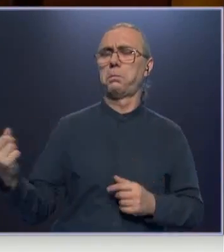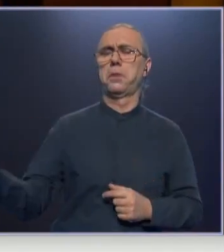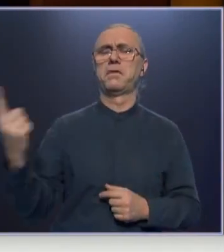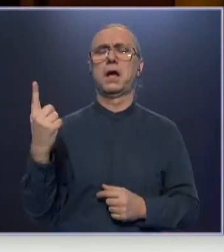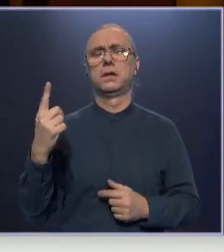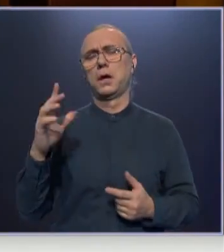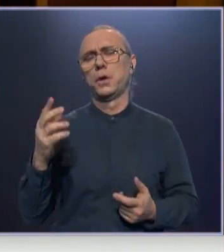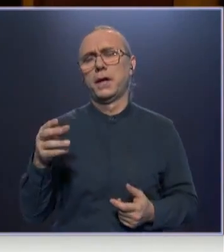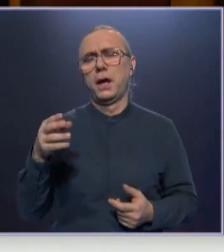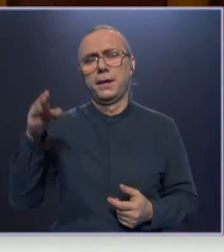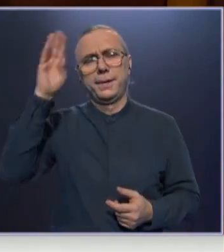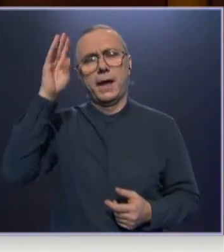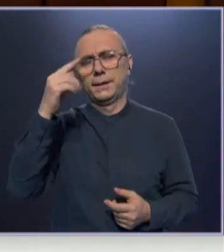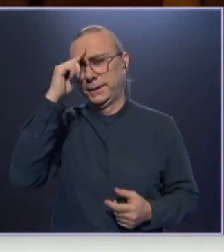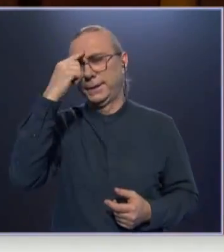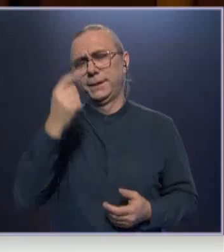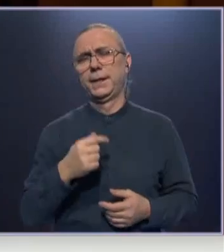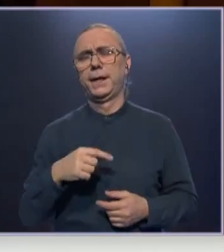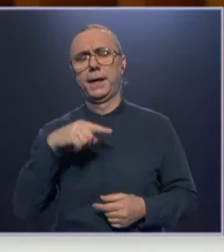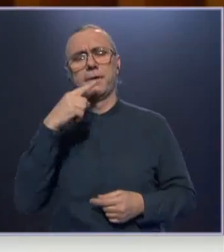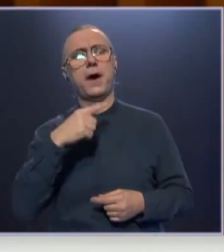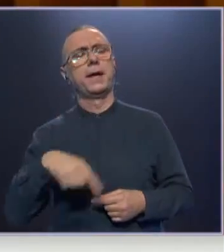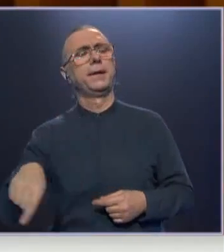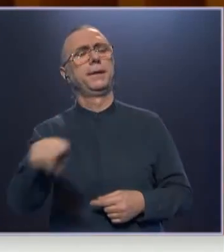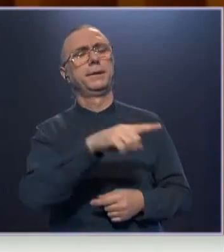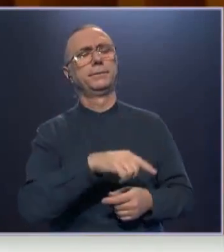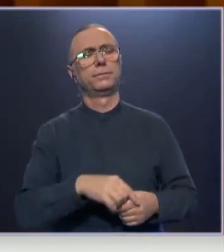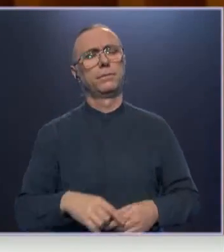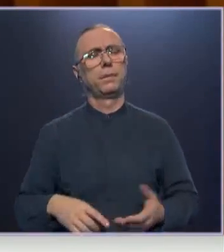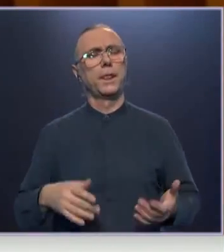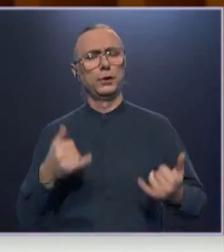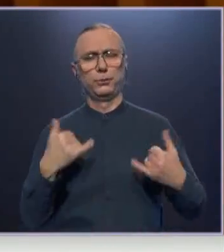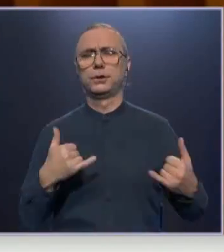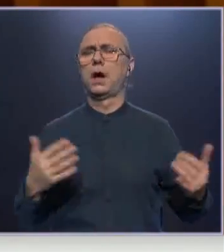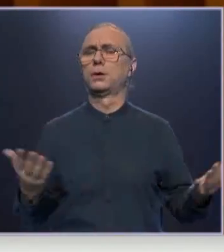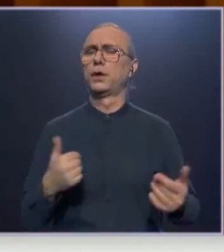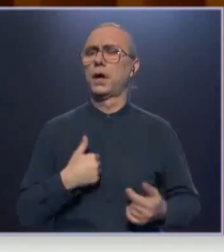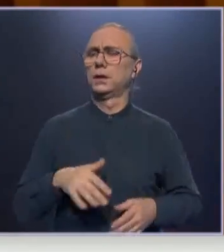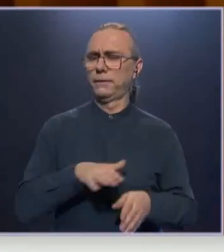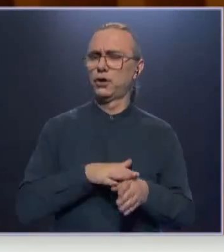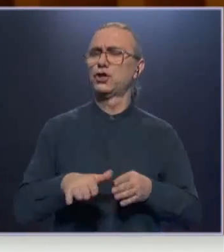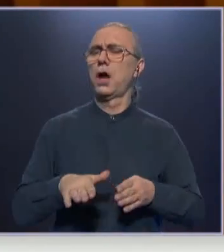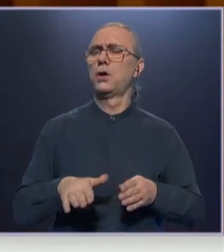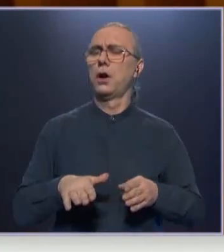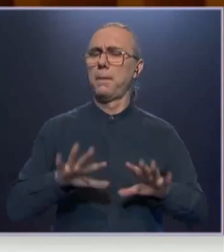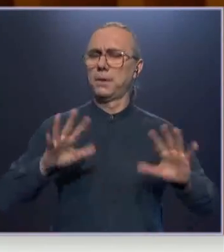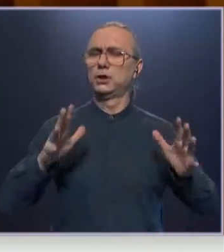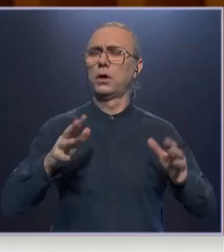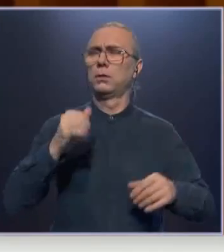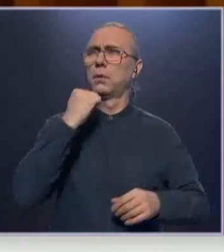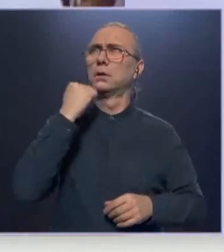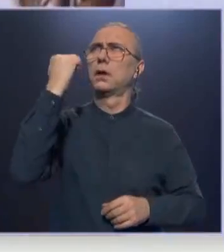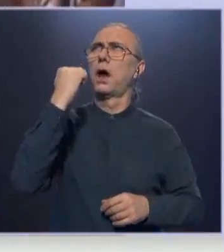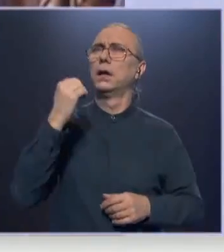Индии и говорит, буквально цитируем Саибабу: «Чудеса, которые я совершаю, происходят благодаря безграничной